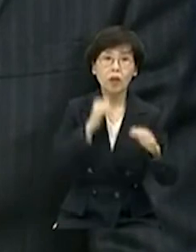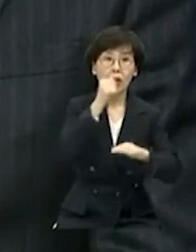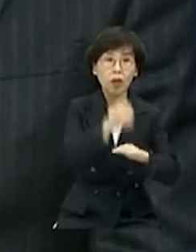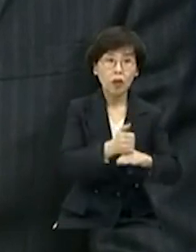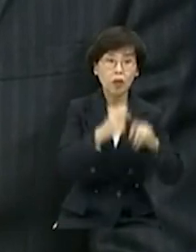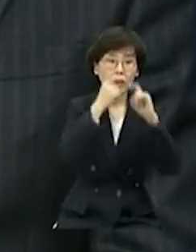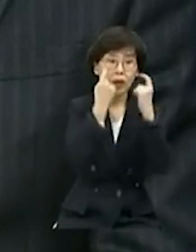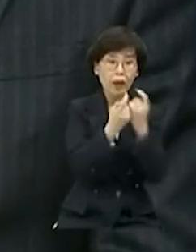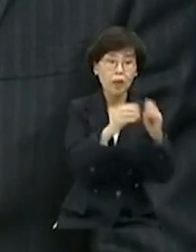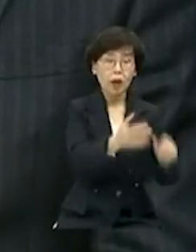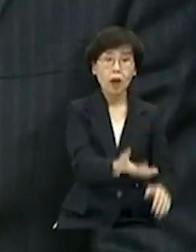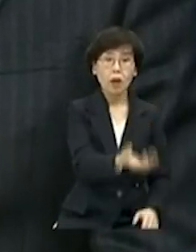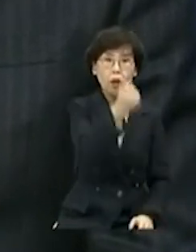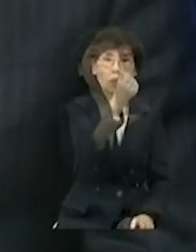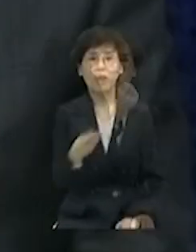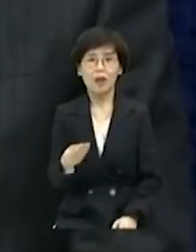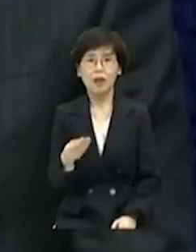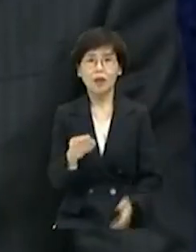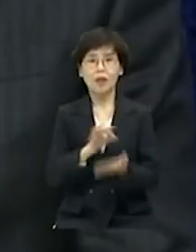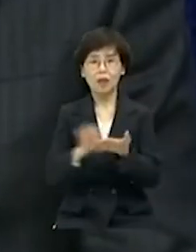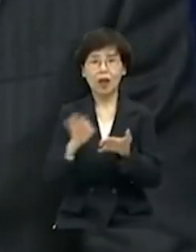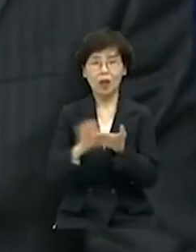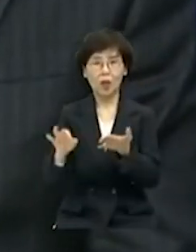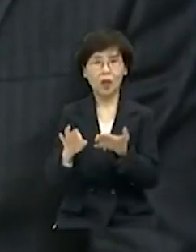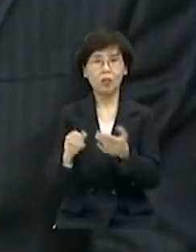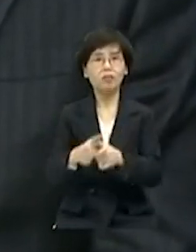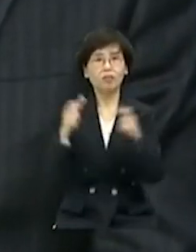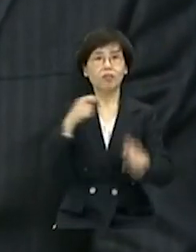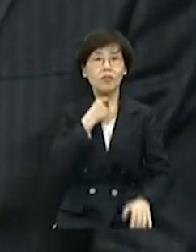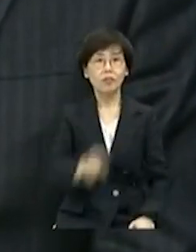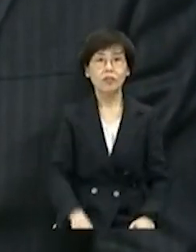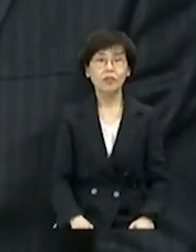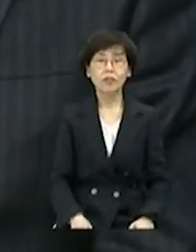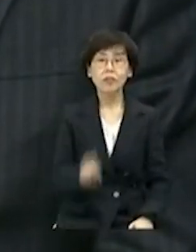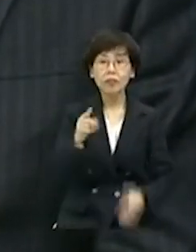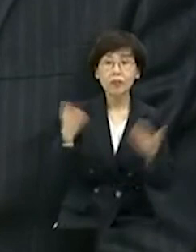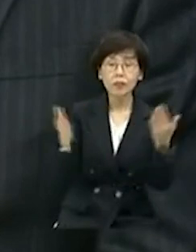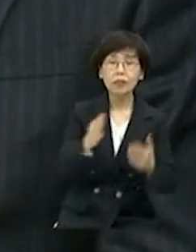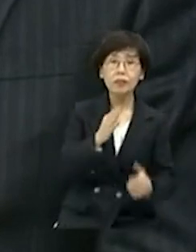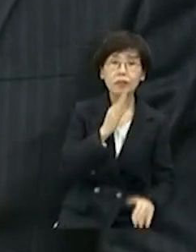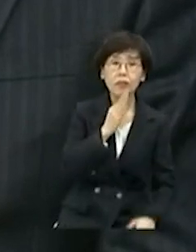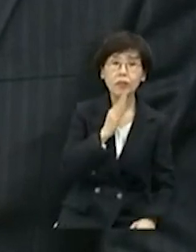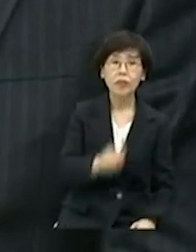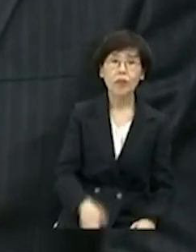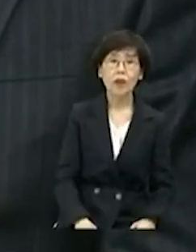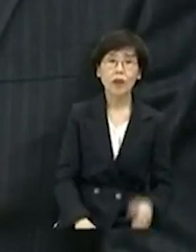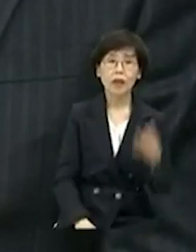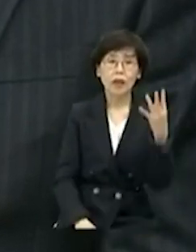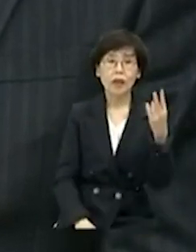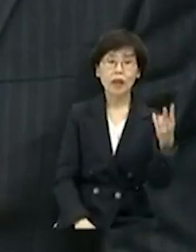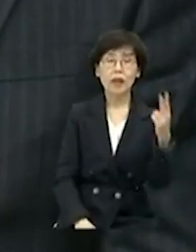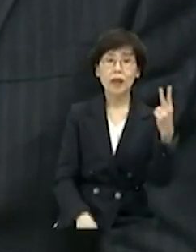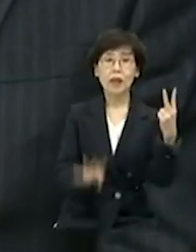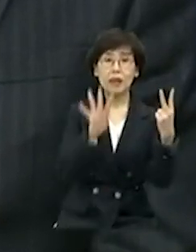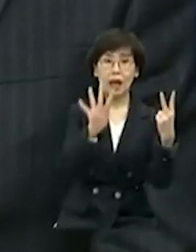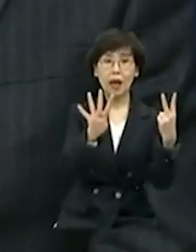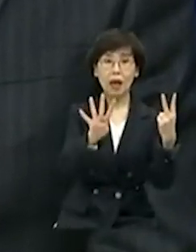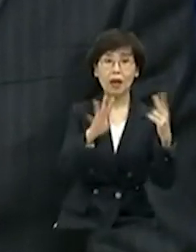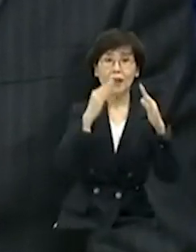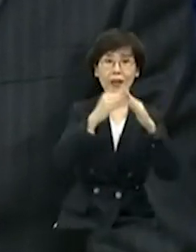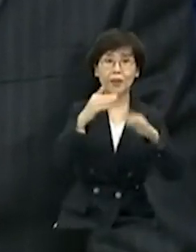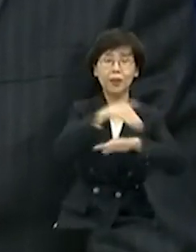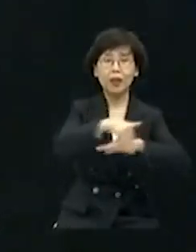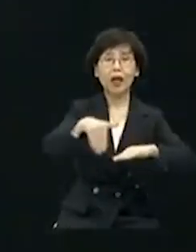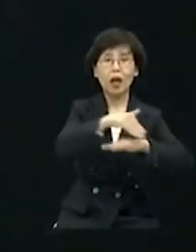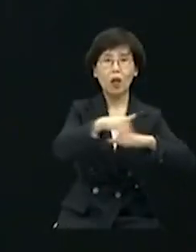결국 사유재산권이 상당히 제한되는 것입니다. 저는 그것이요, 실질적으로 이사 부동산 대책, 문재인 정권이 내놓은 이사 부동산